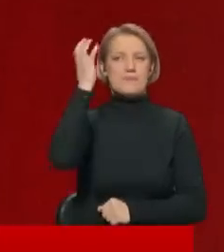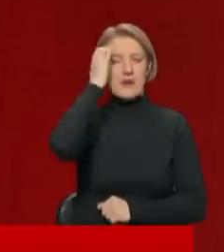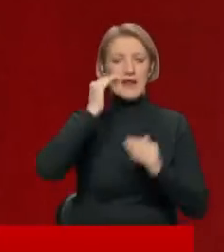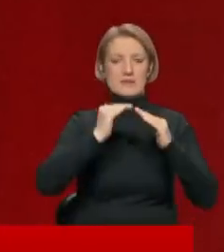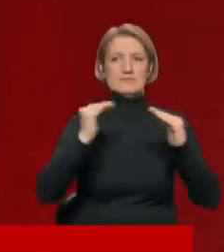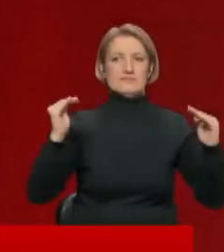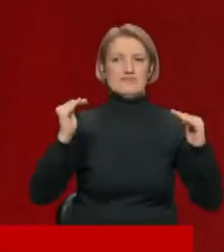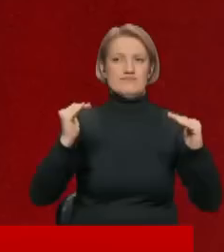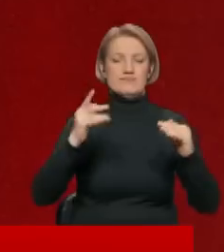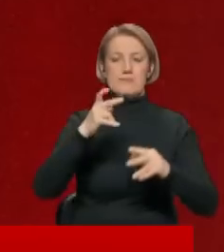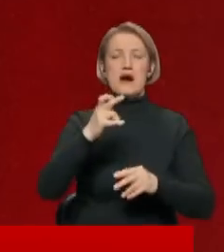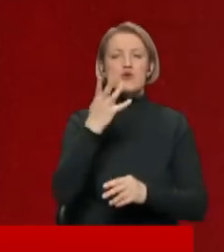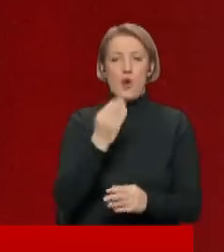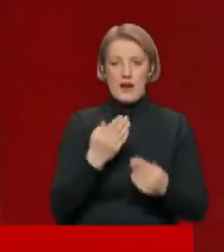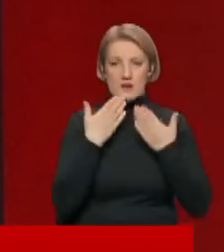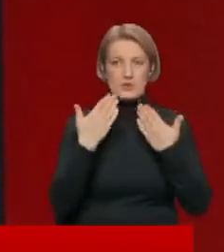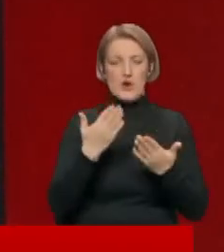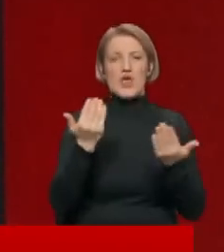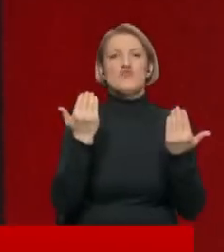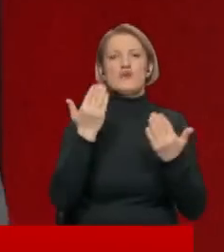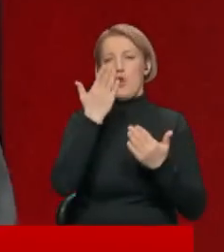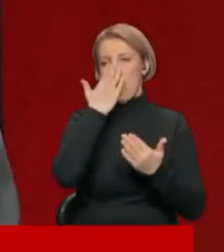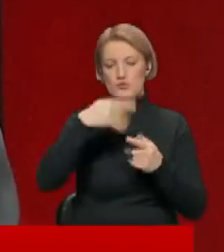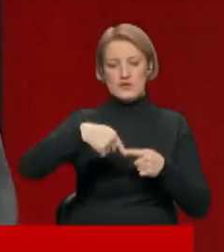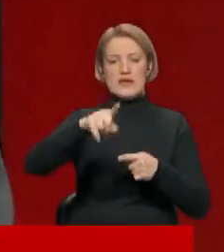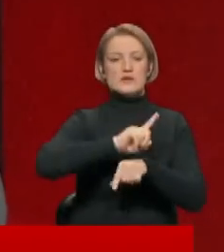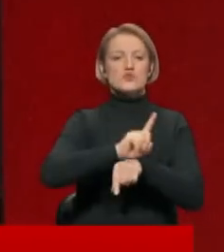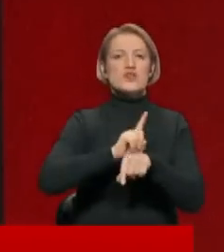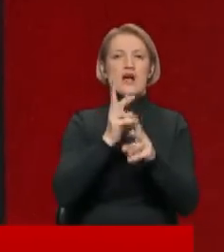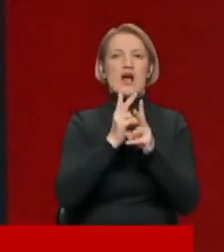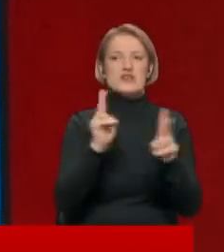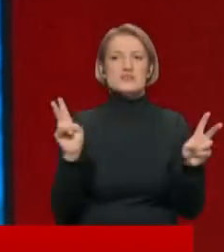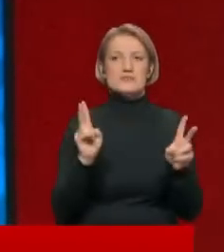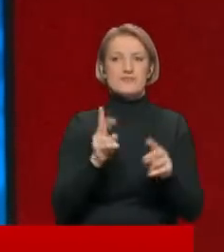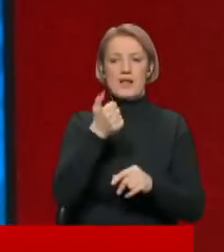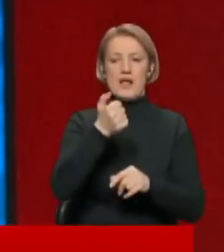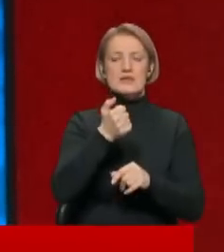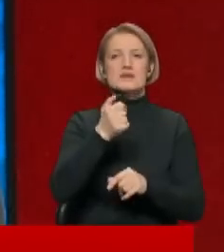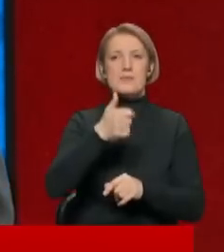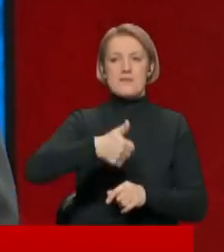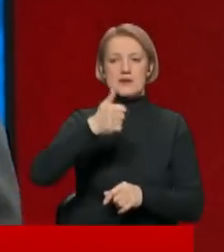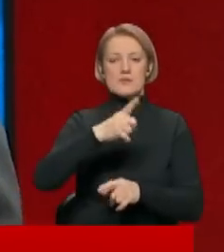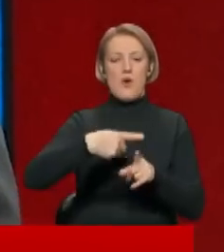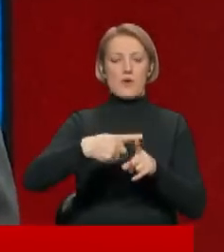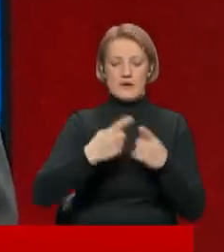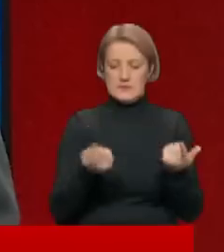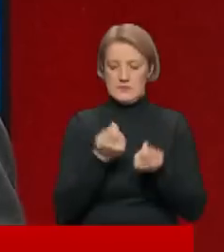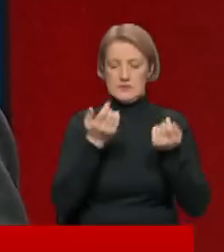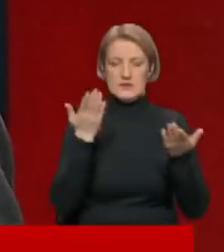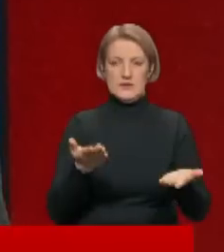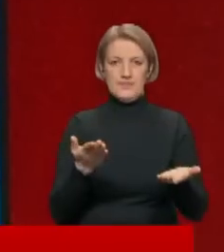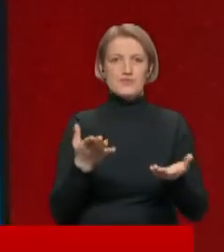standardı Parti olarak da ifade ediyoruz inşallah önümüzdeki süreçte açıklayacağımız 6 Siyasi partinin ortak çalışması da